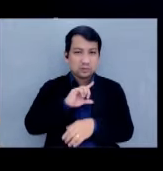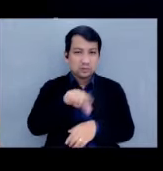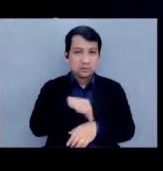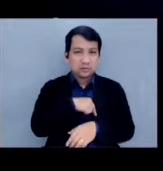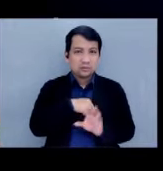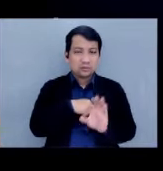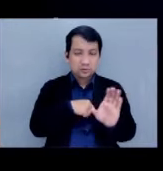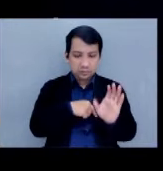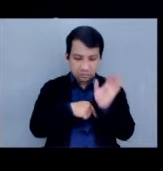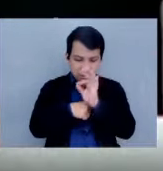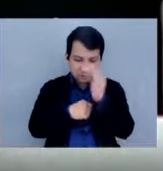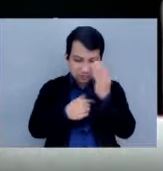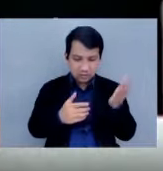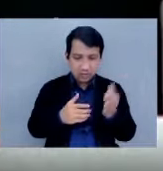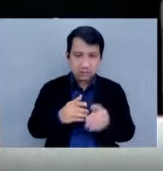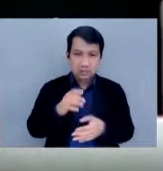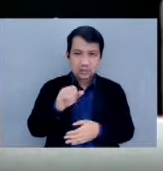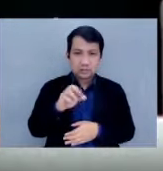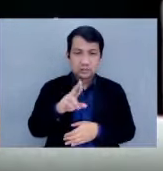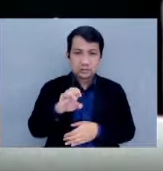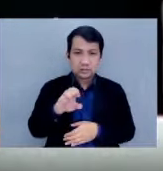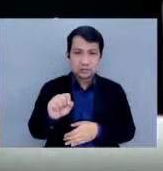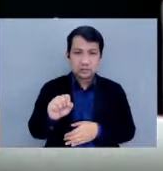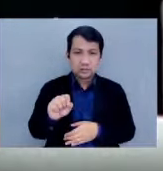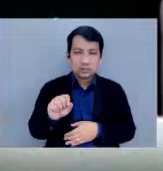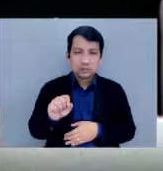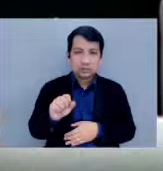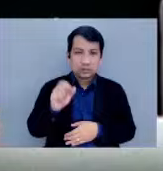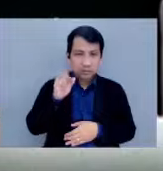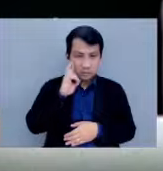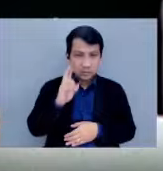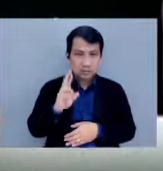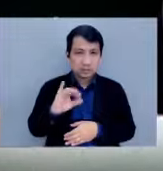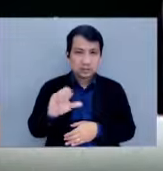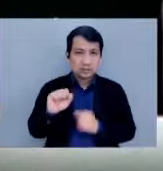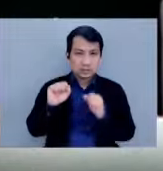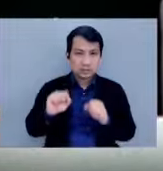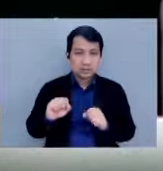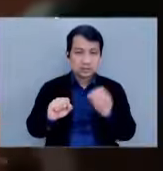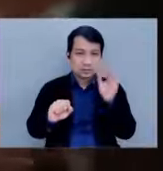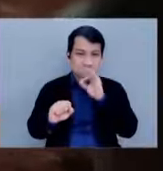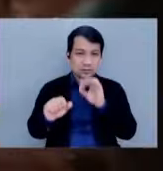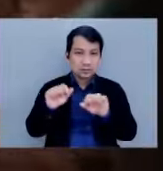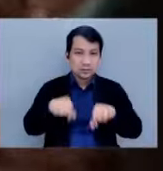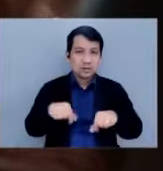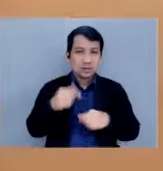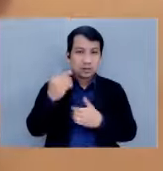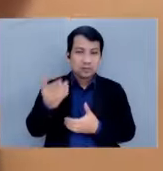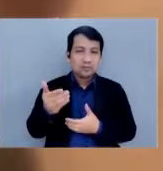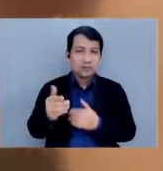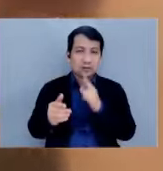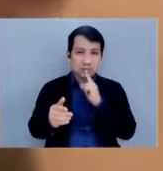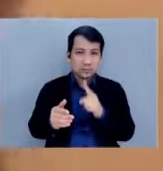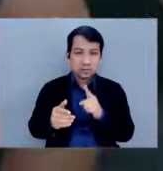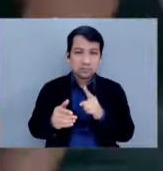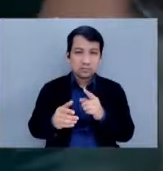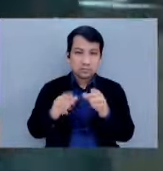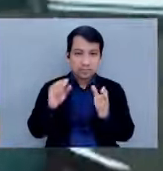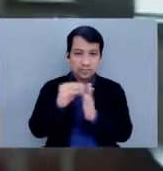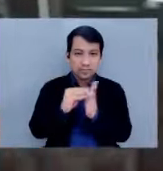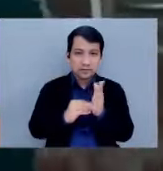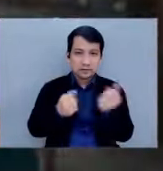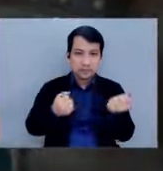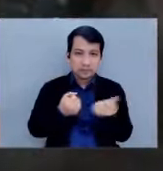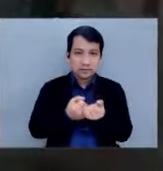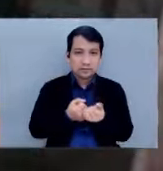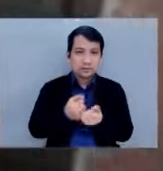Pinoy series. Pero giit ni Ricky, lalakas ang Philippine entertainment industry kung paglalaaran nito ng suporta ng